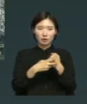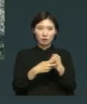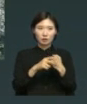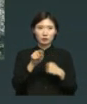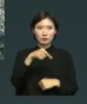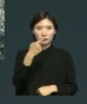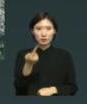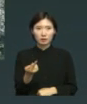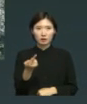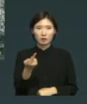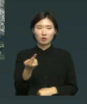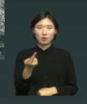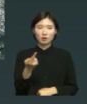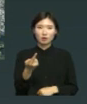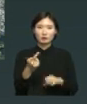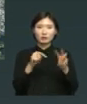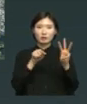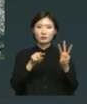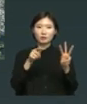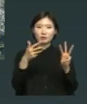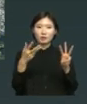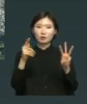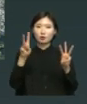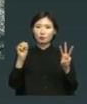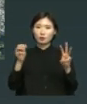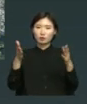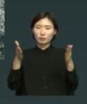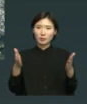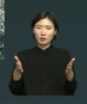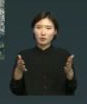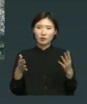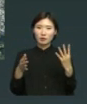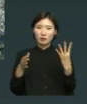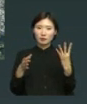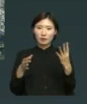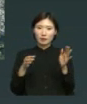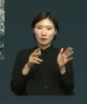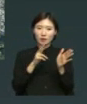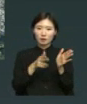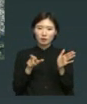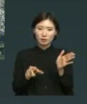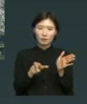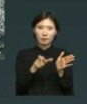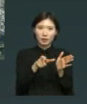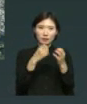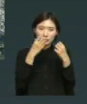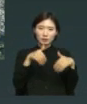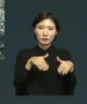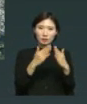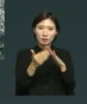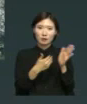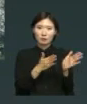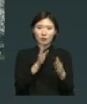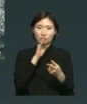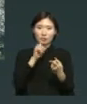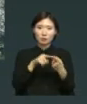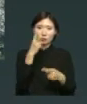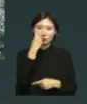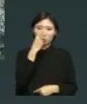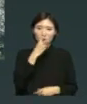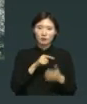강일지구 까지 3.8km 구간의 4 개혁 을 신설하는 것으로 예비타당성 조사가 진행되어